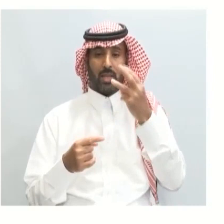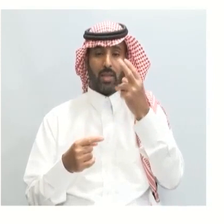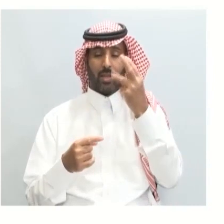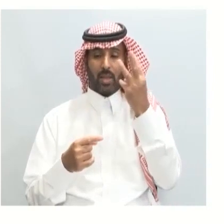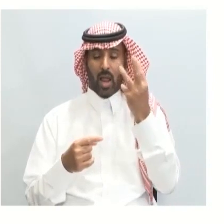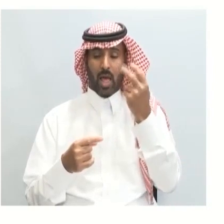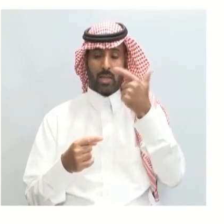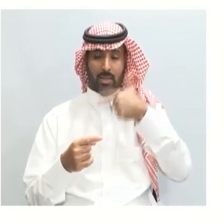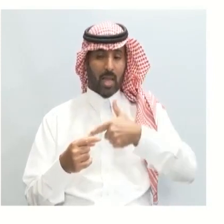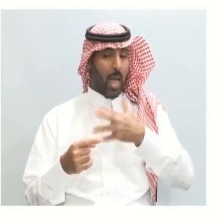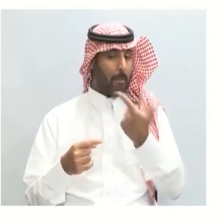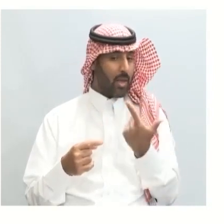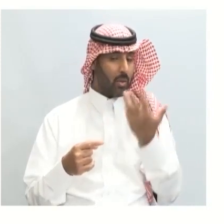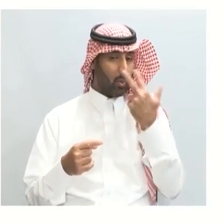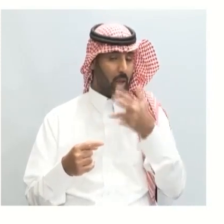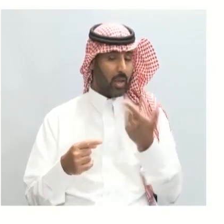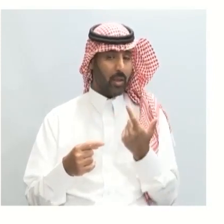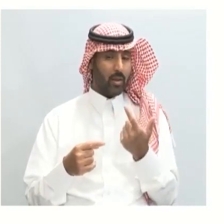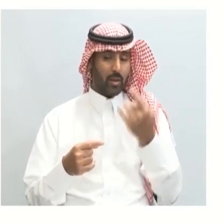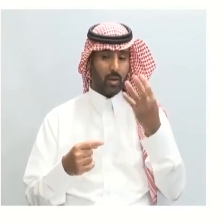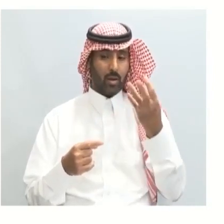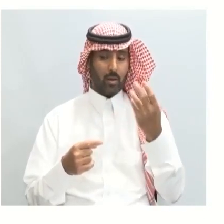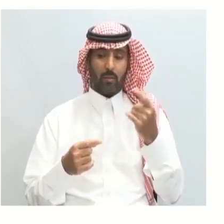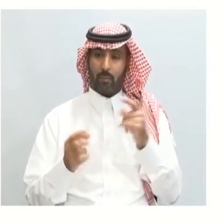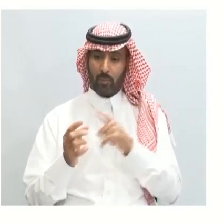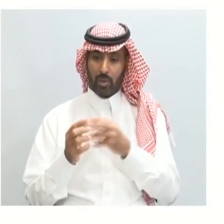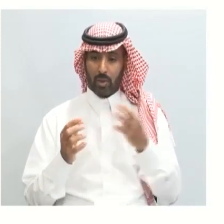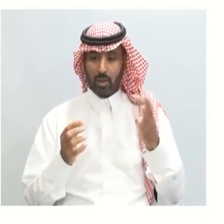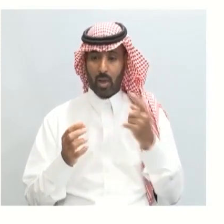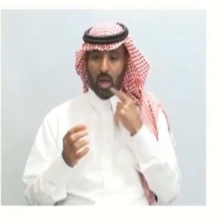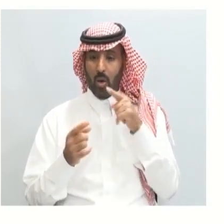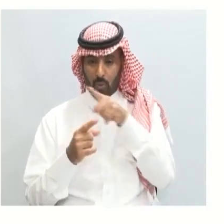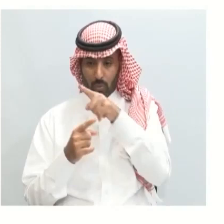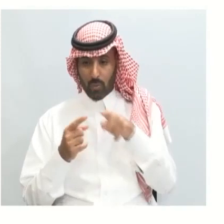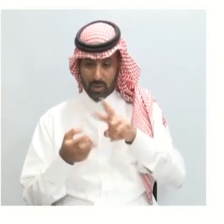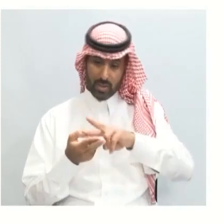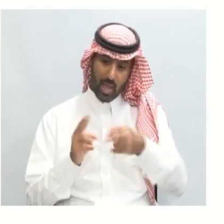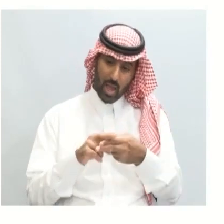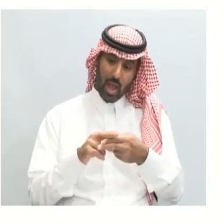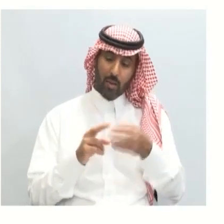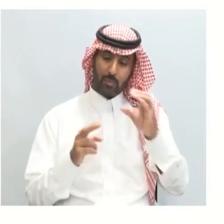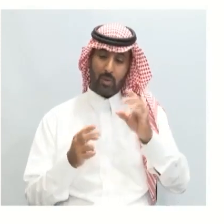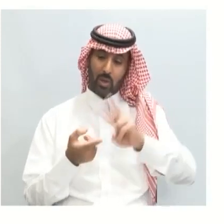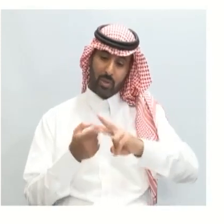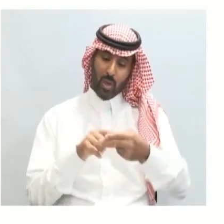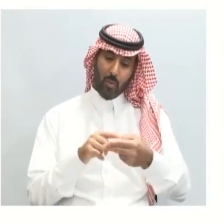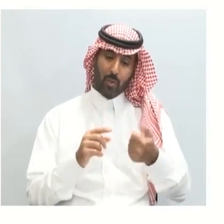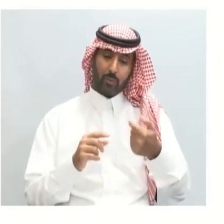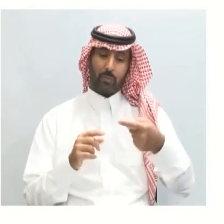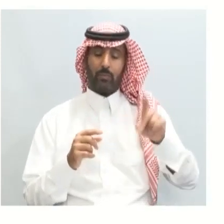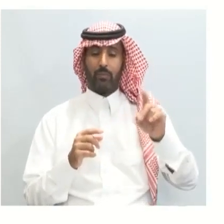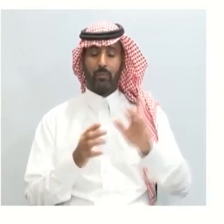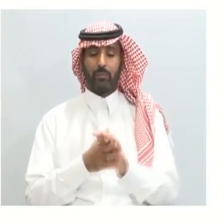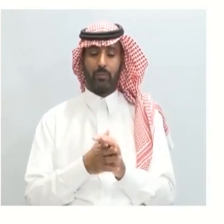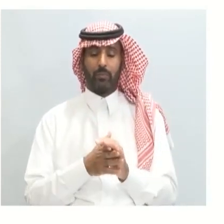273 اين قرات هذا الرقم احسنتم عندما اقوم بتحويل درجه سليلوزيه الى كالفن سنستخدم هذا